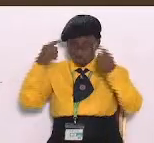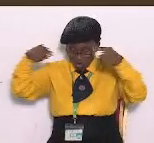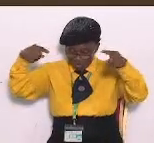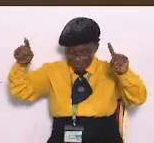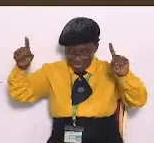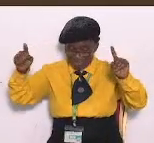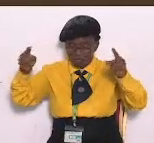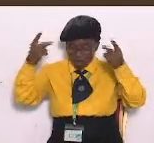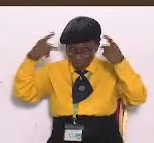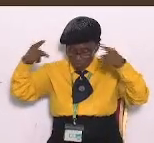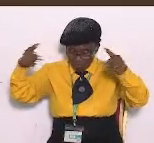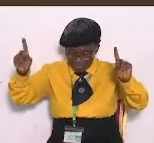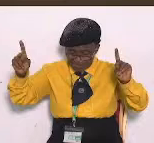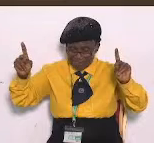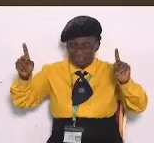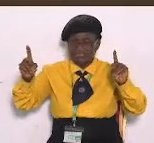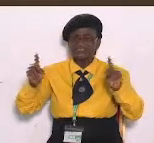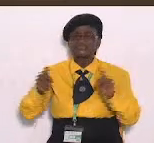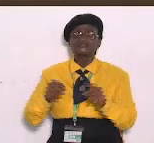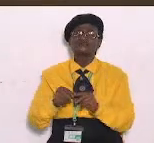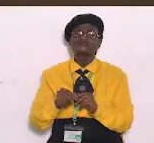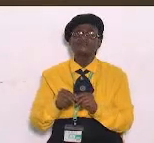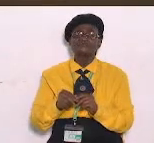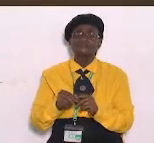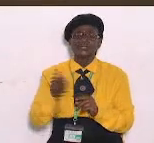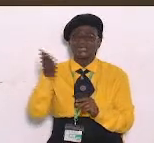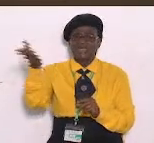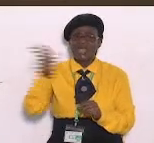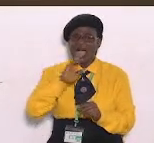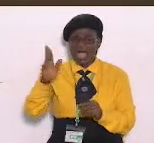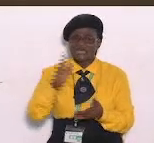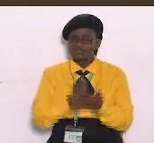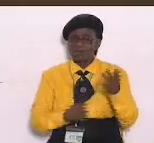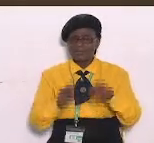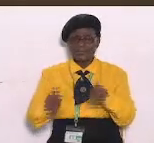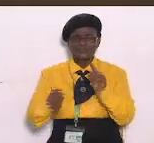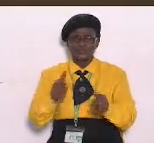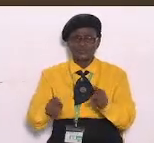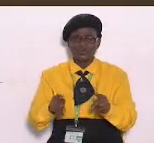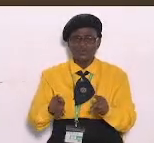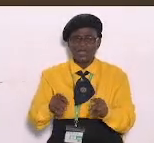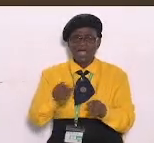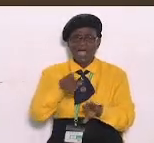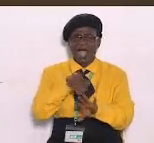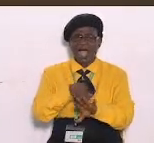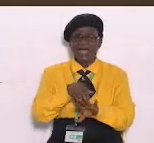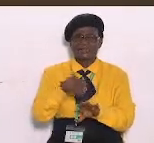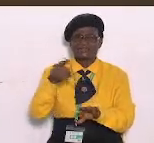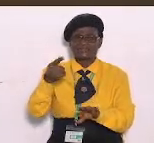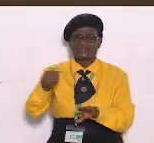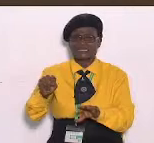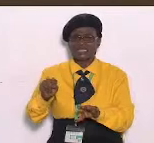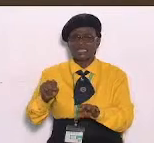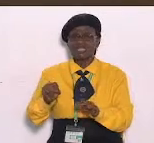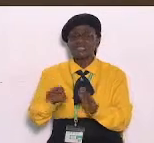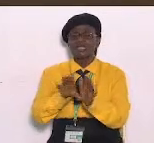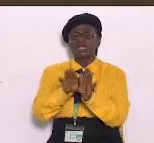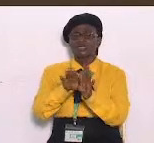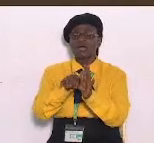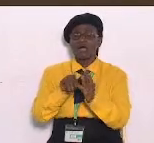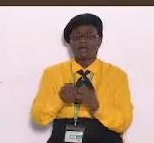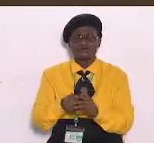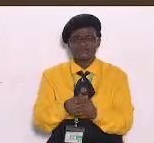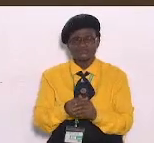le succès le la prospérité ce n'est pas pas la force il y a des gens